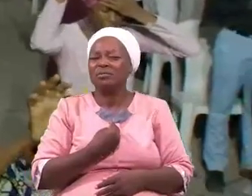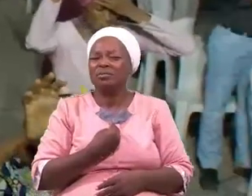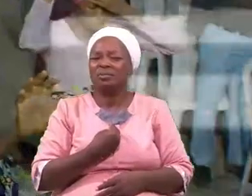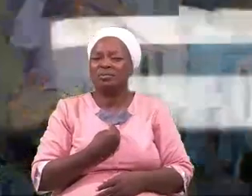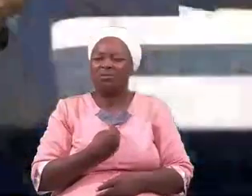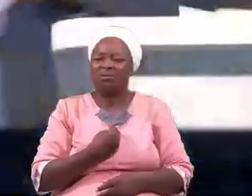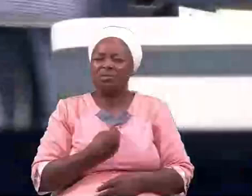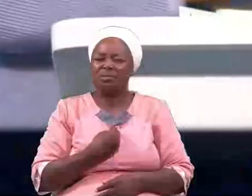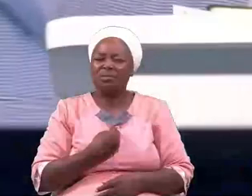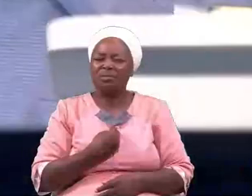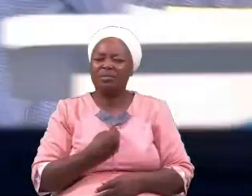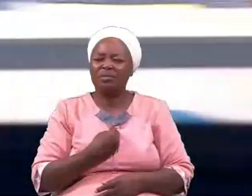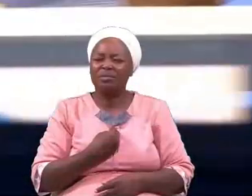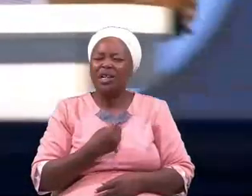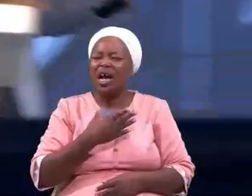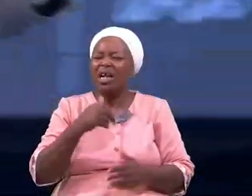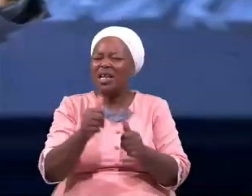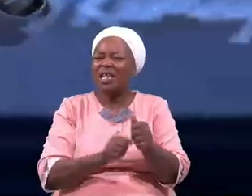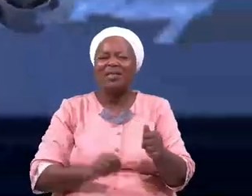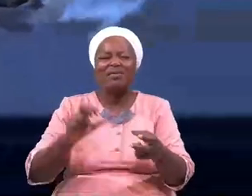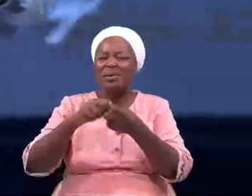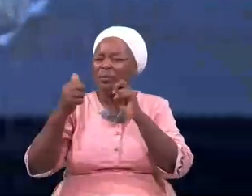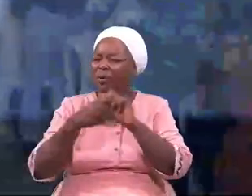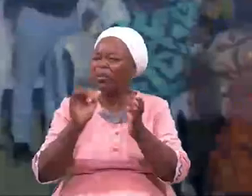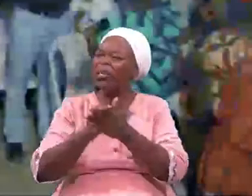que le miracle est là pour régler ce mal.